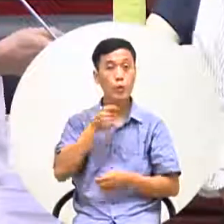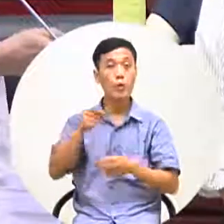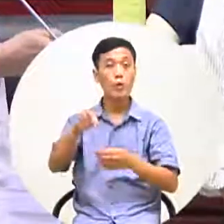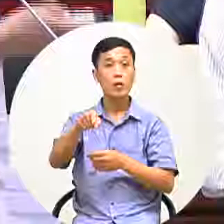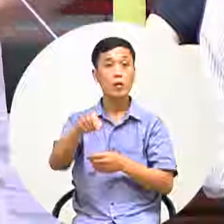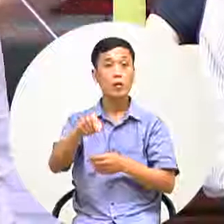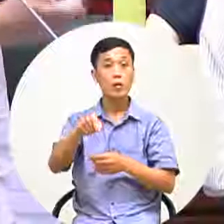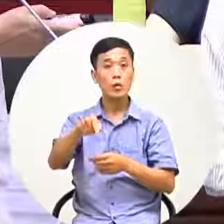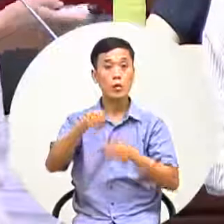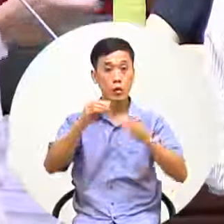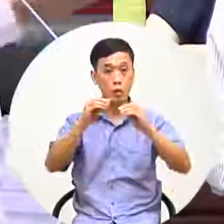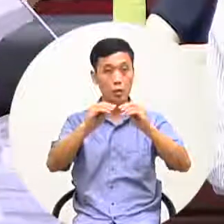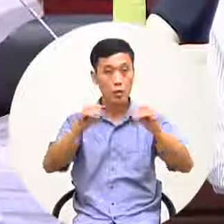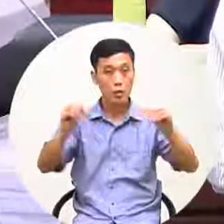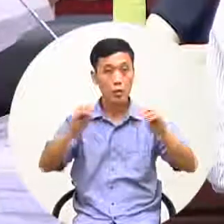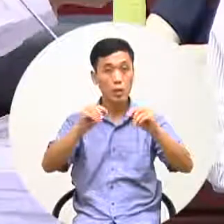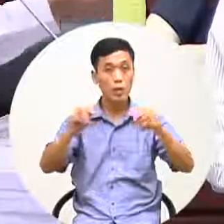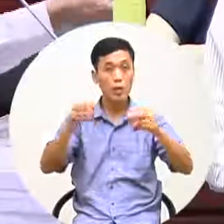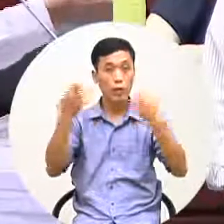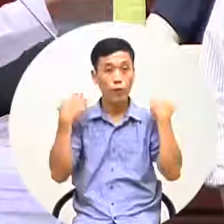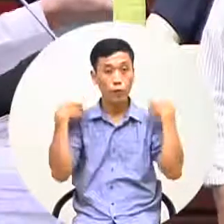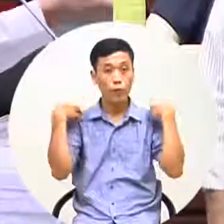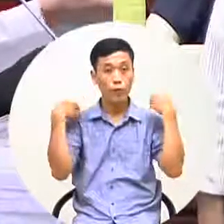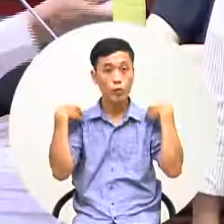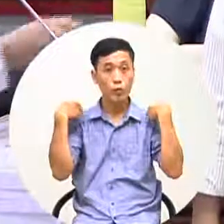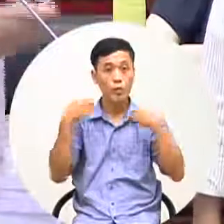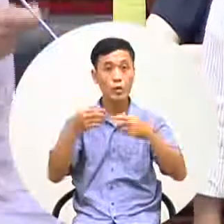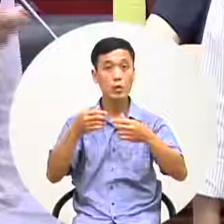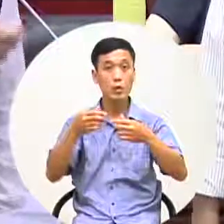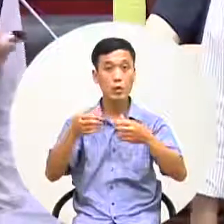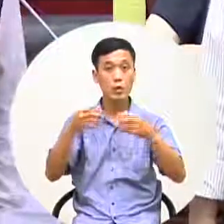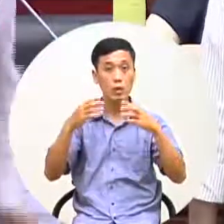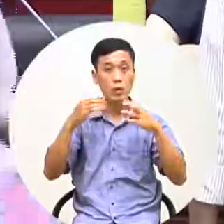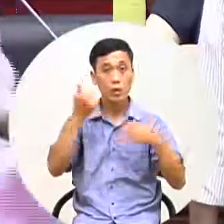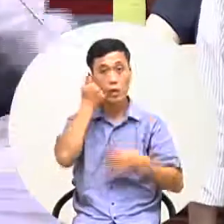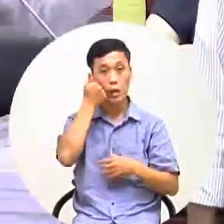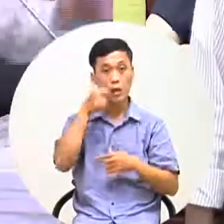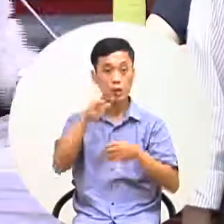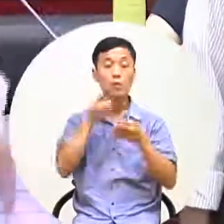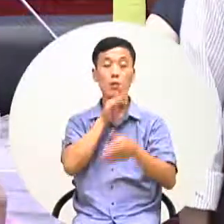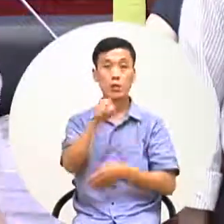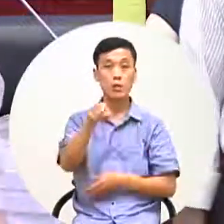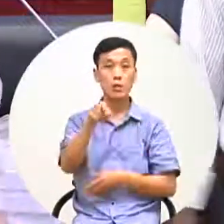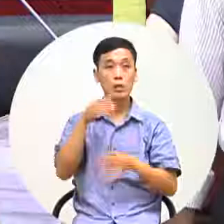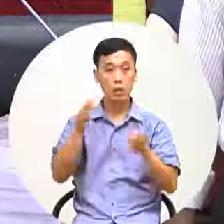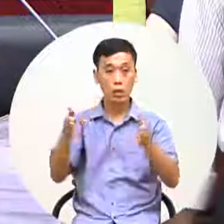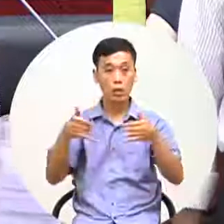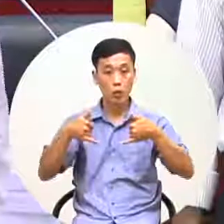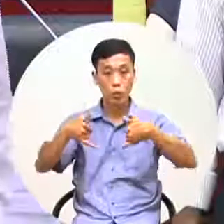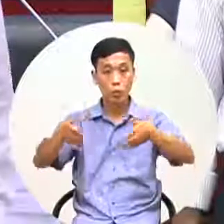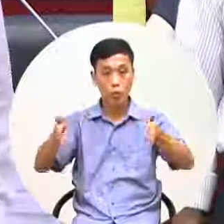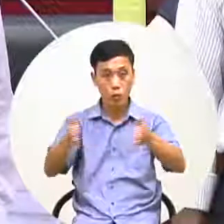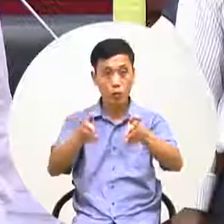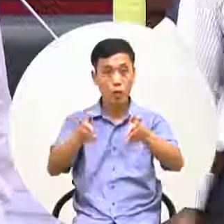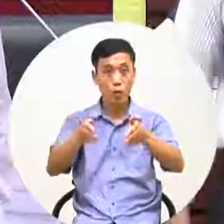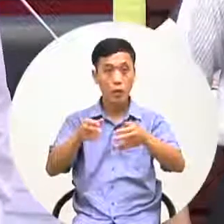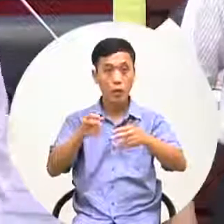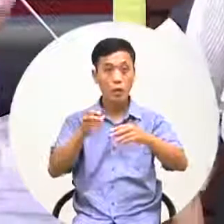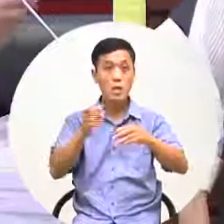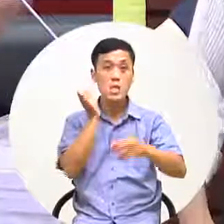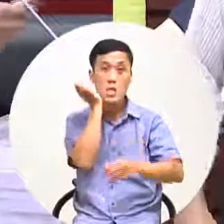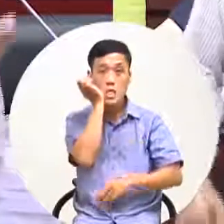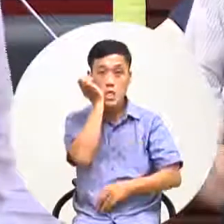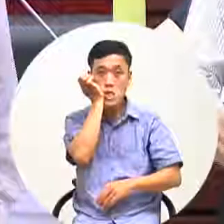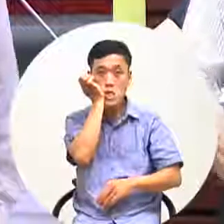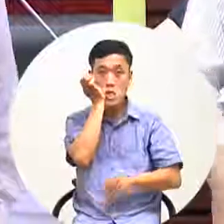对？好，真的是哈，你看那么窄，砂石车一条过了就没得过了。好，